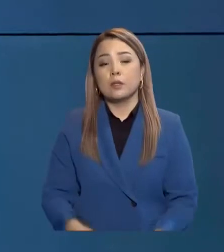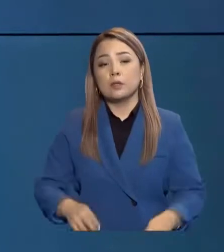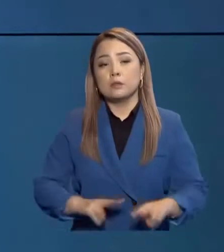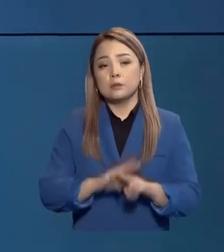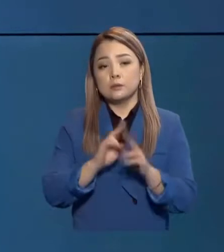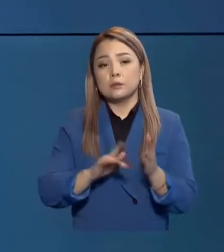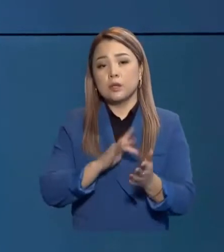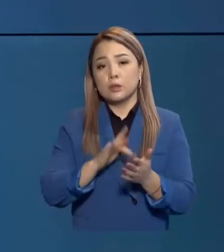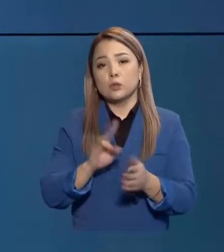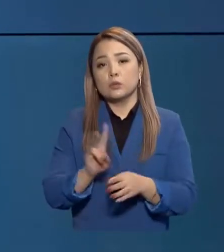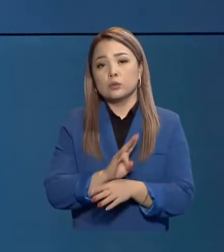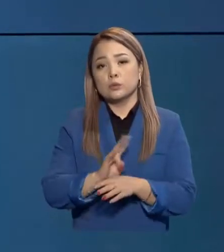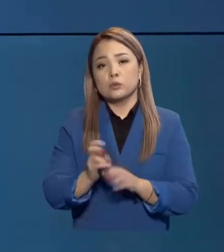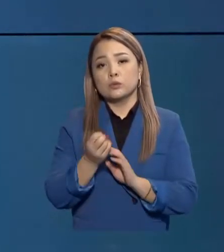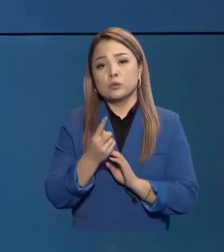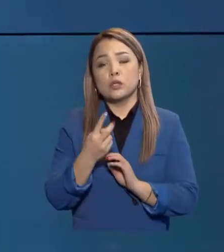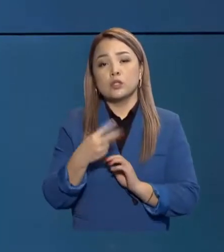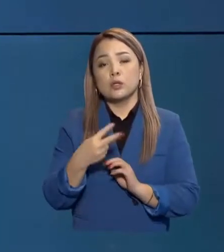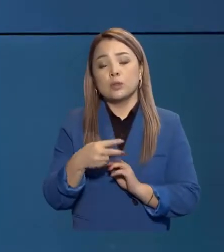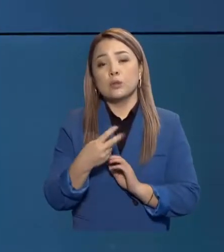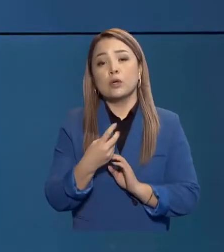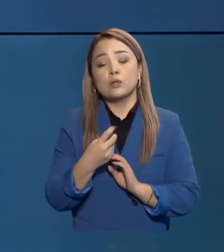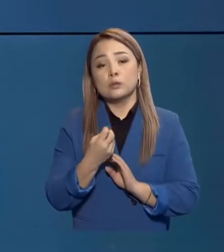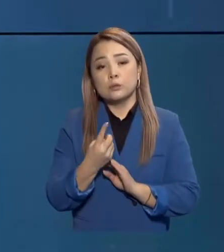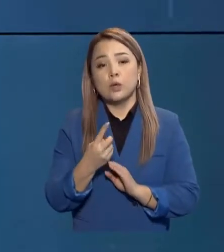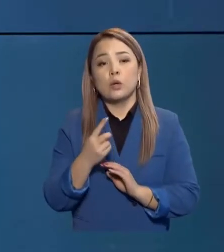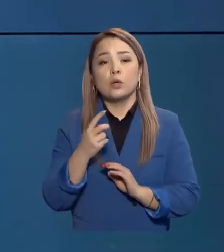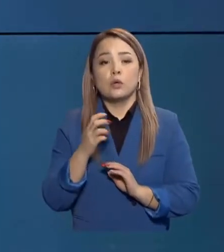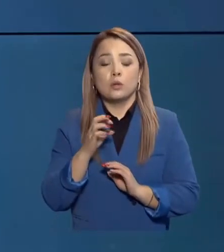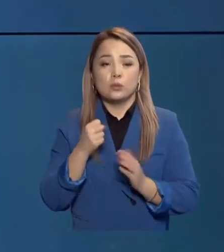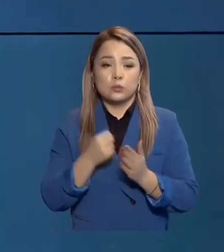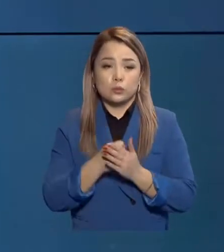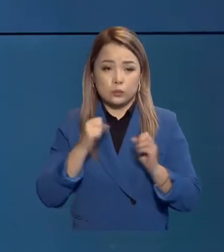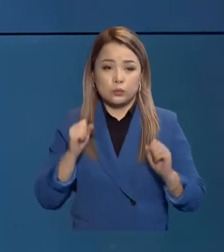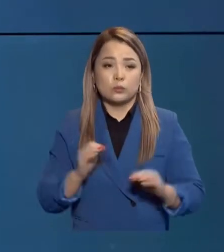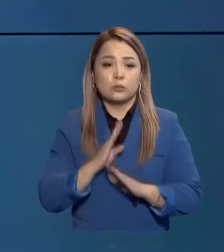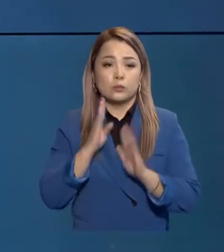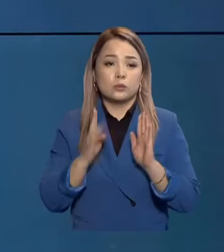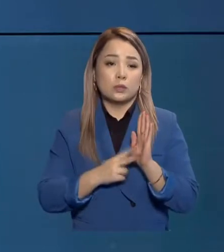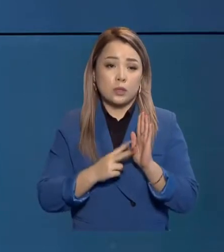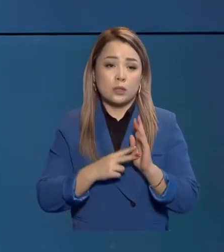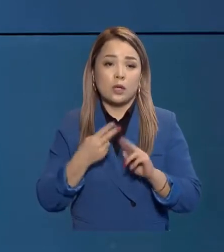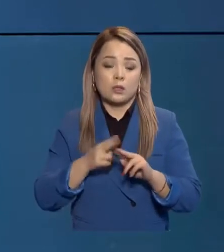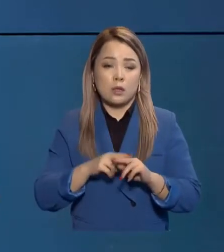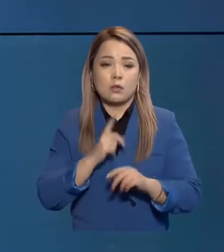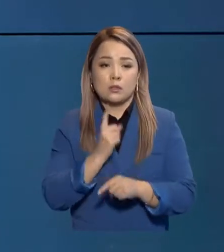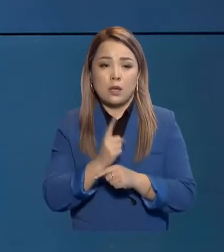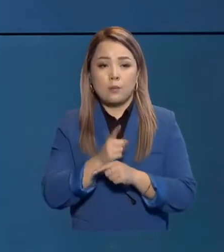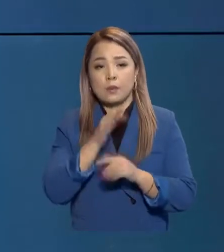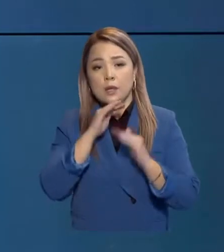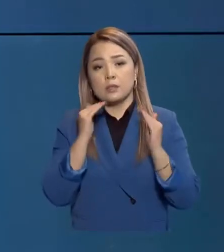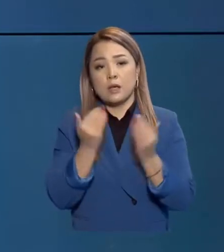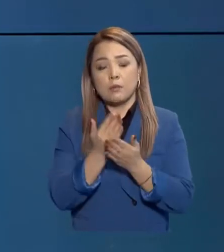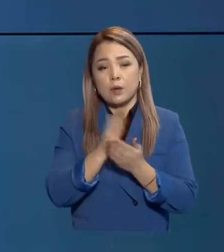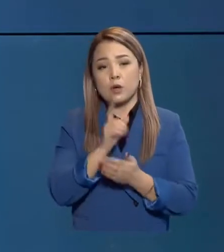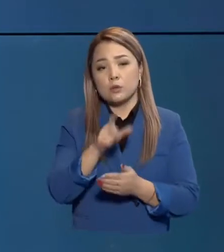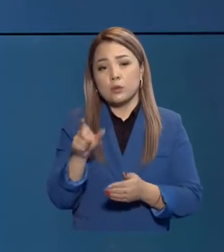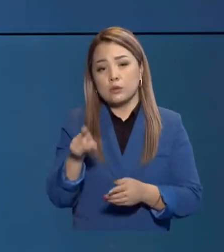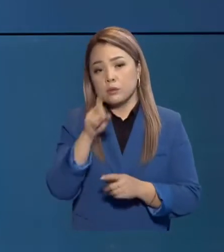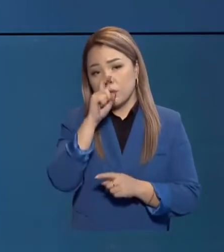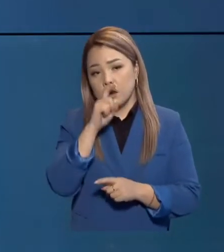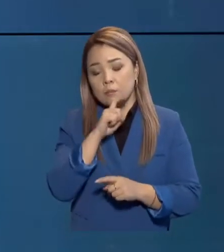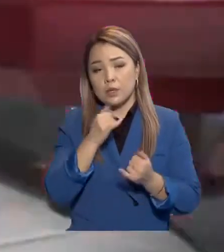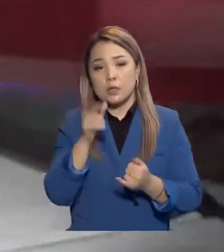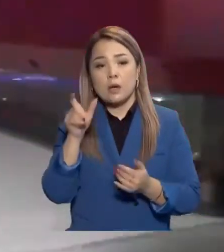Елордада түнгі сағат 23:00-ден таңғы 7:00-ге дейін коменданттық сағат жарияланған. Дегенмен халық бұл шектеулерді әлі түсінбей жатқан секілді.